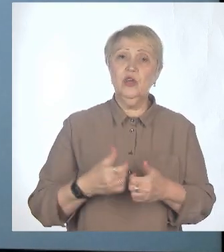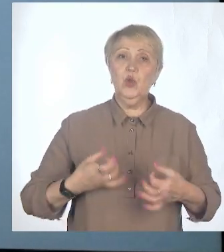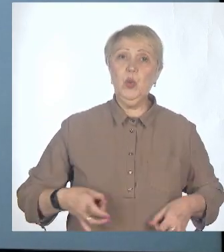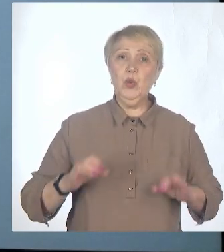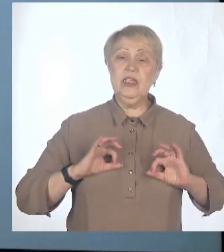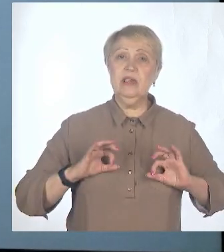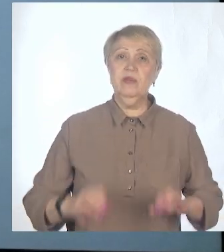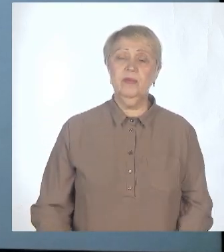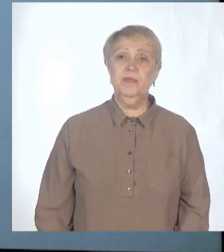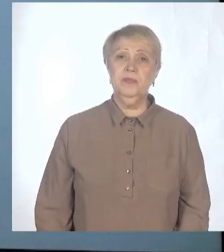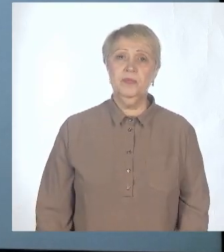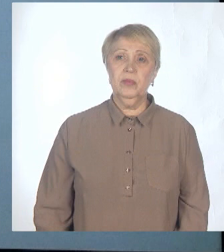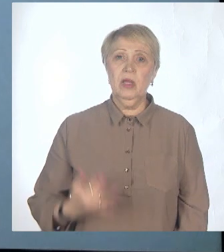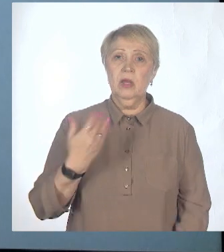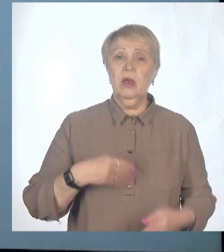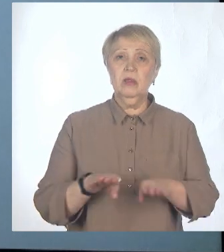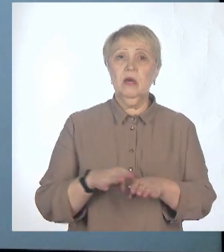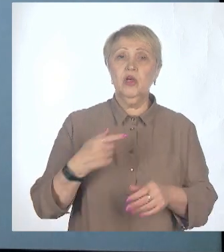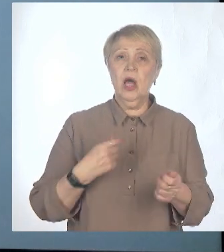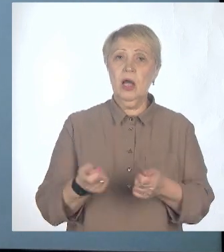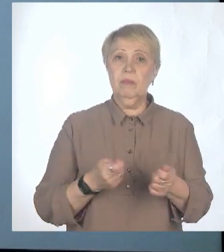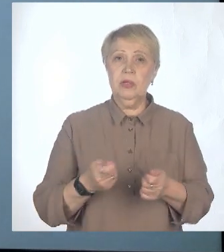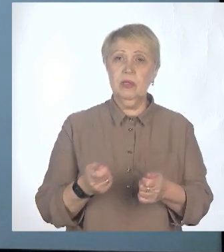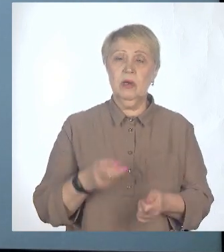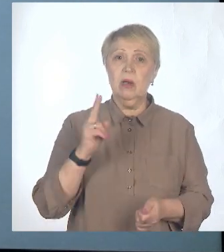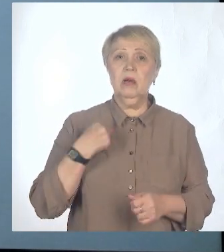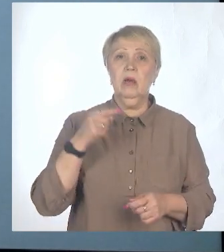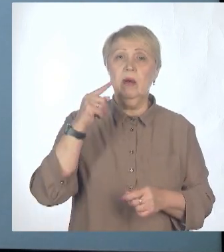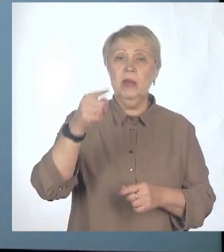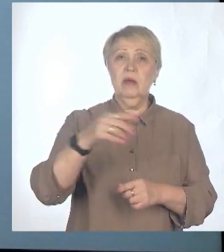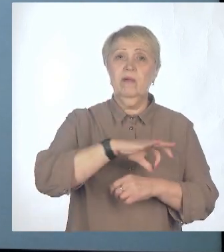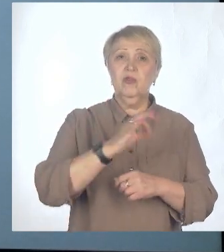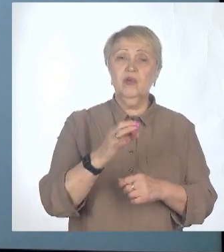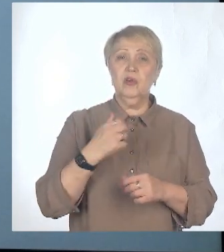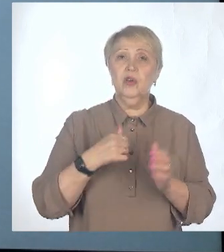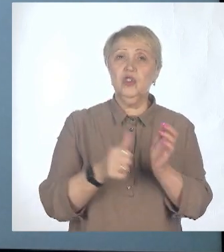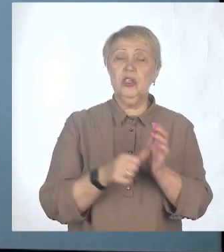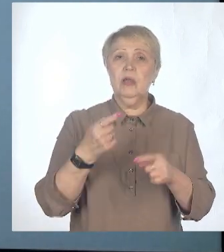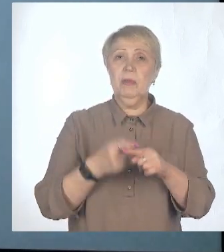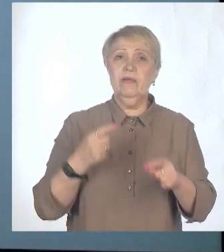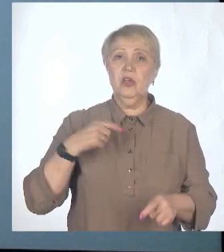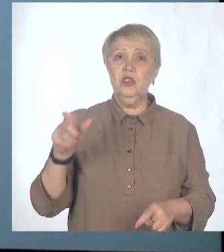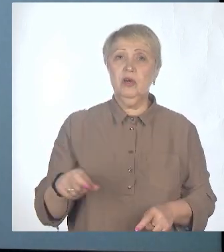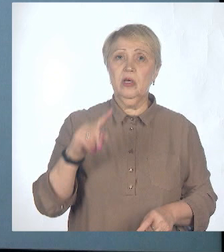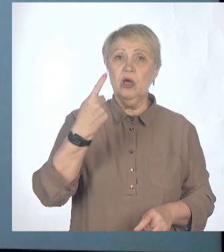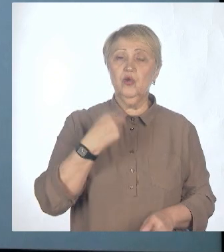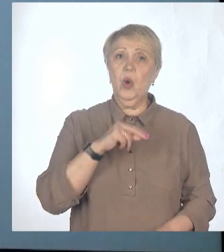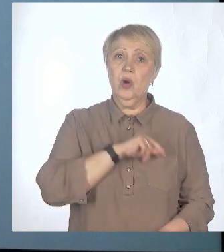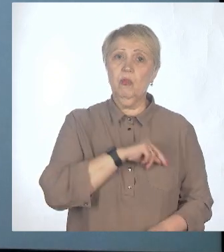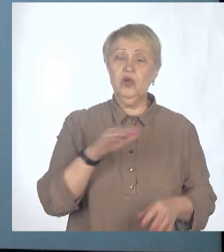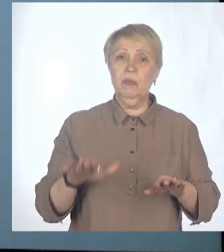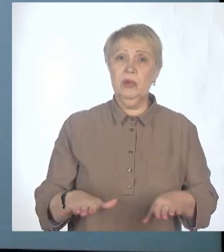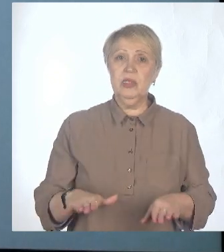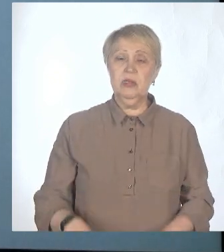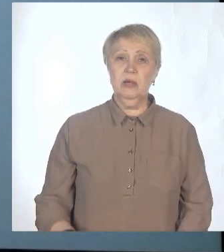рабочее место. Ну и также в административном персонале, как и в целом по Дальнему Востоку, 6,5 человек на одно рабочее место. И